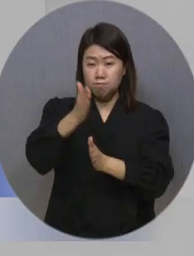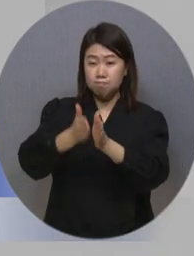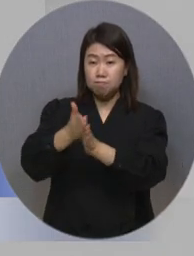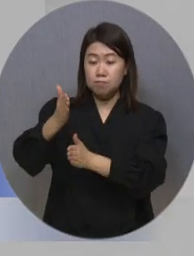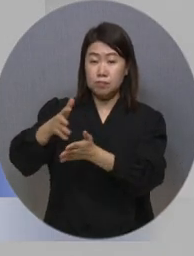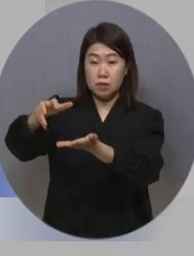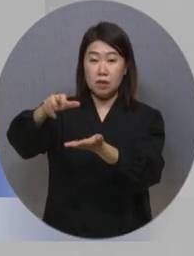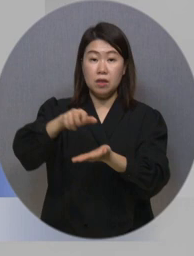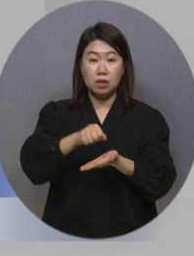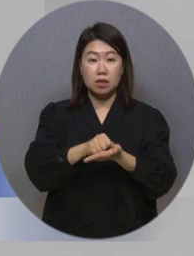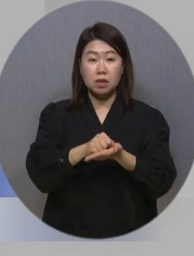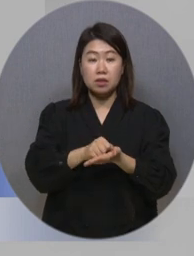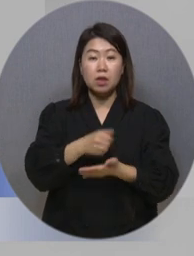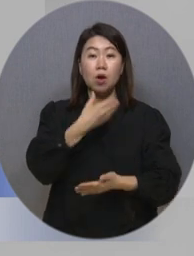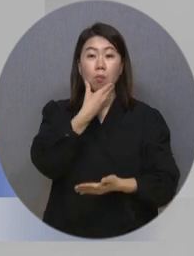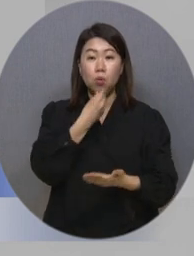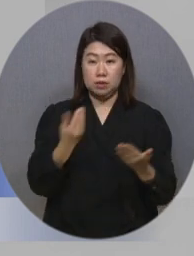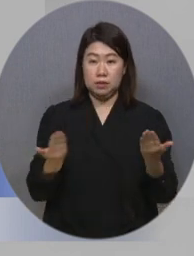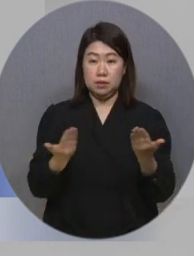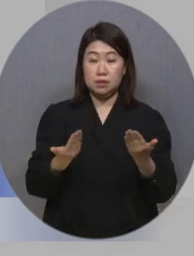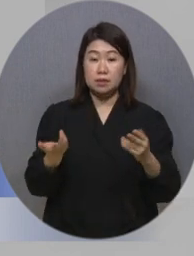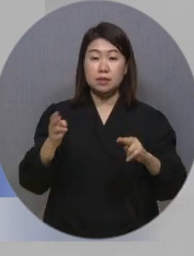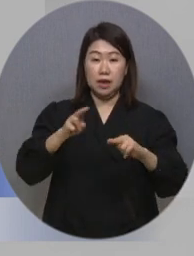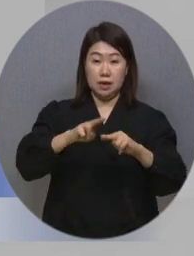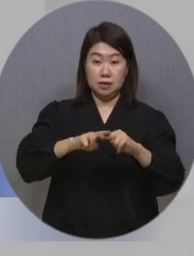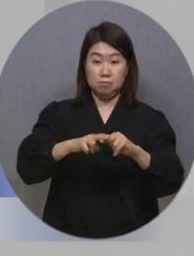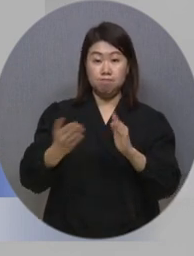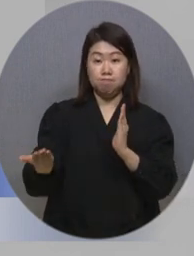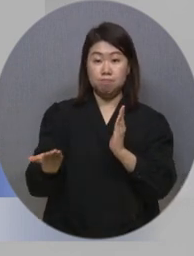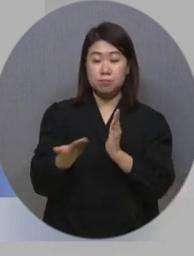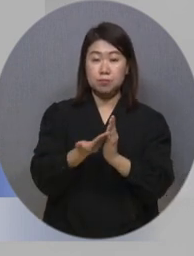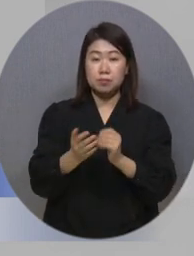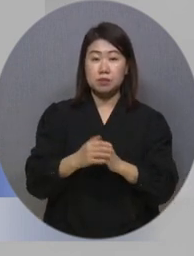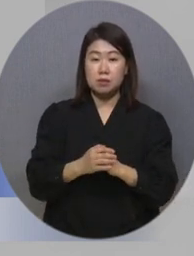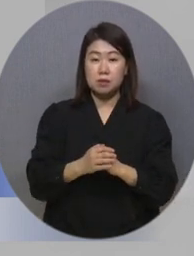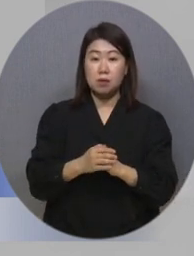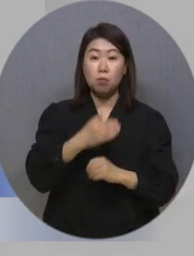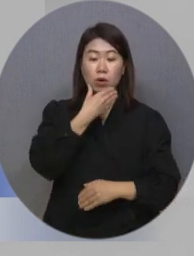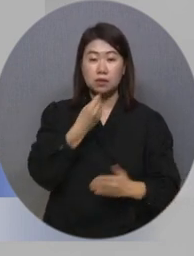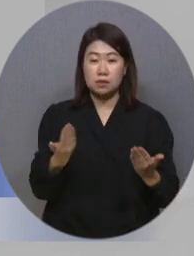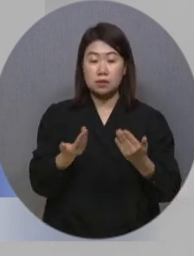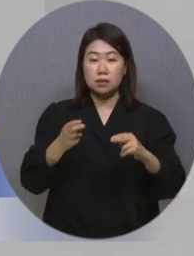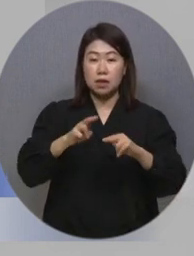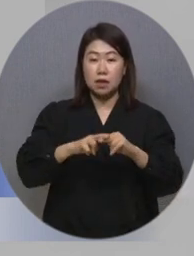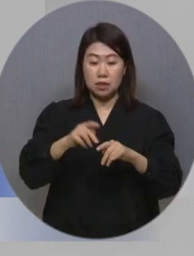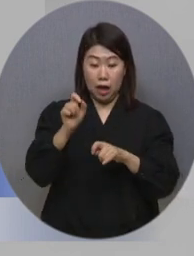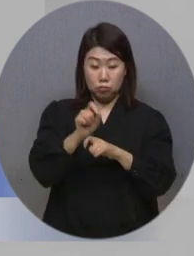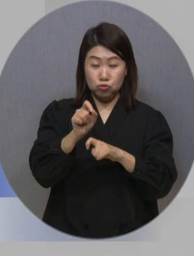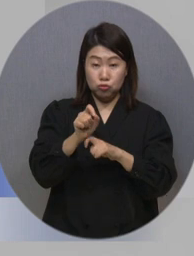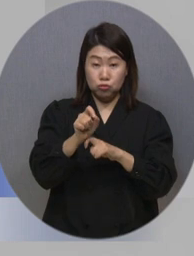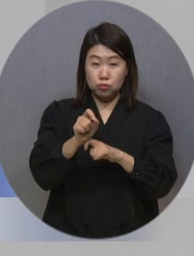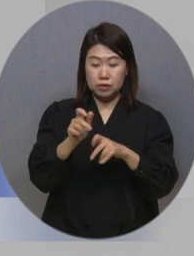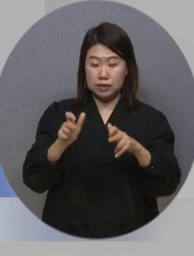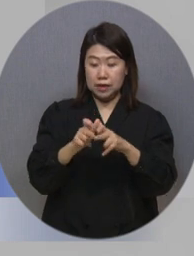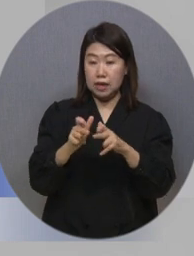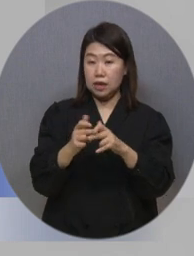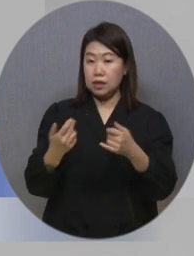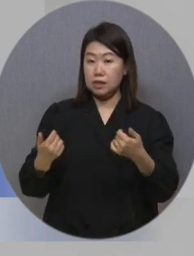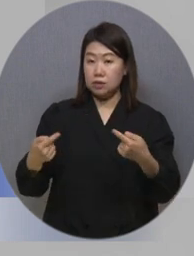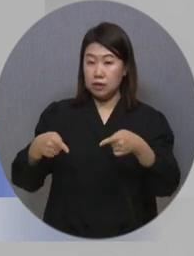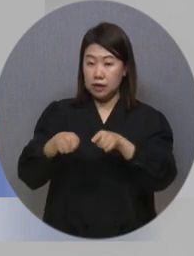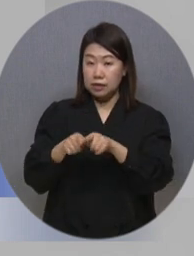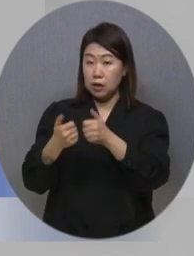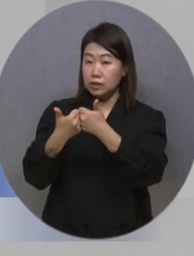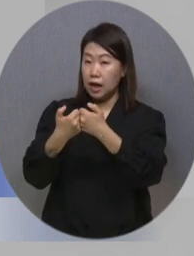신규 개발 직무유형은 복제 일자리에 적용된다고 합니다 복제일자리는 사무 보존화 장애인 동료상담